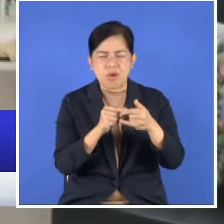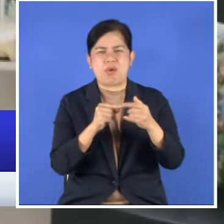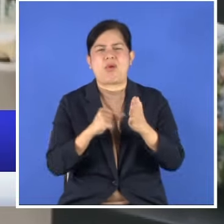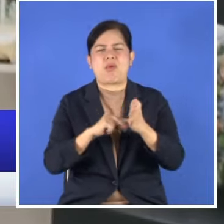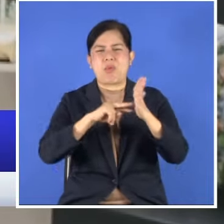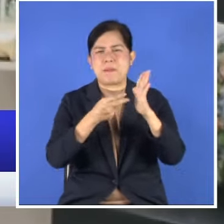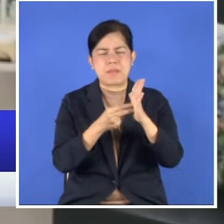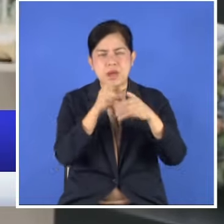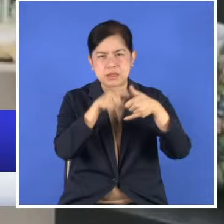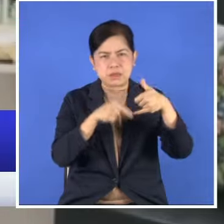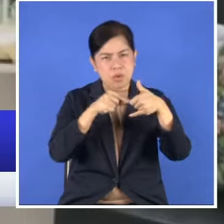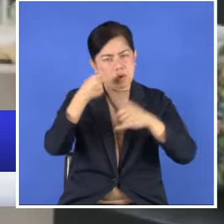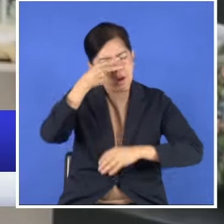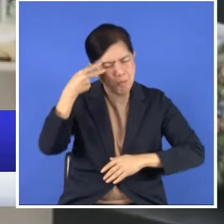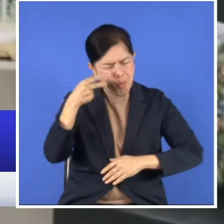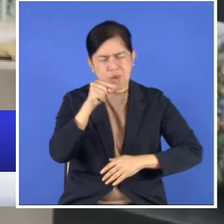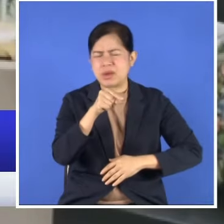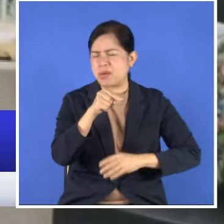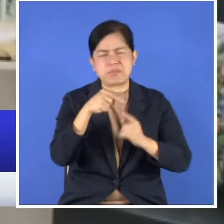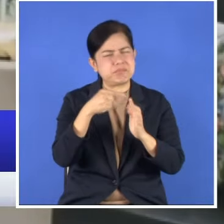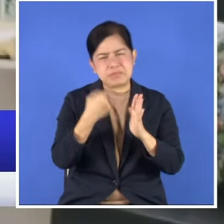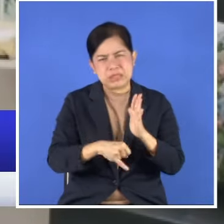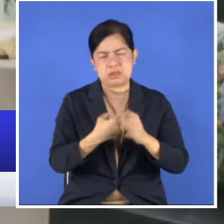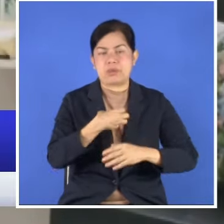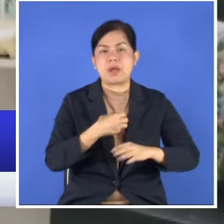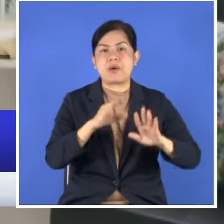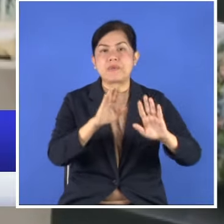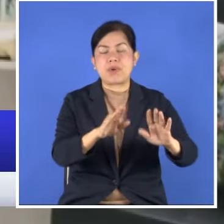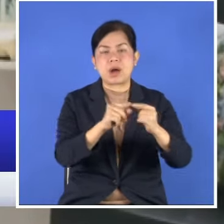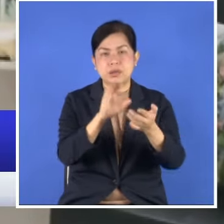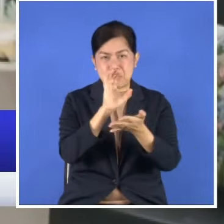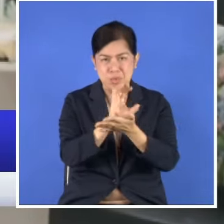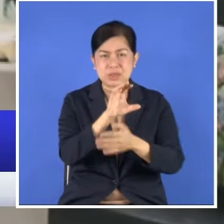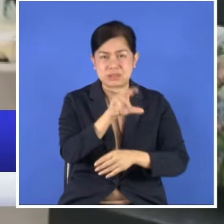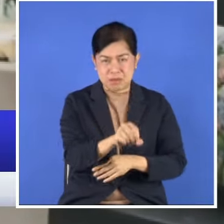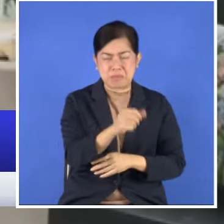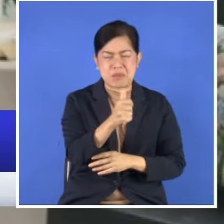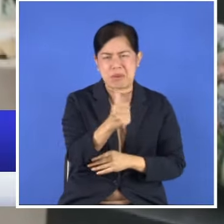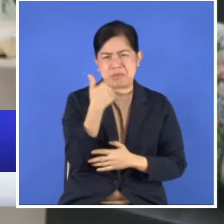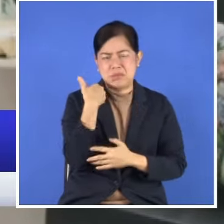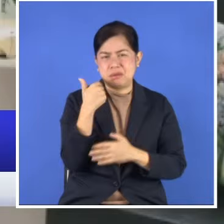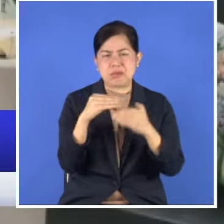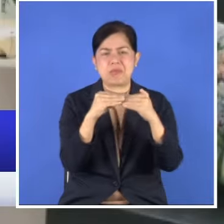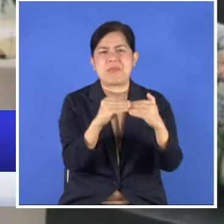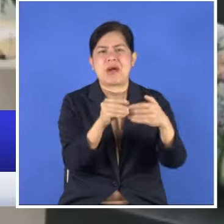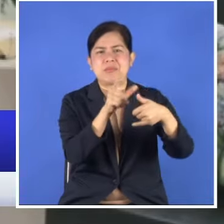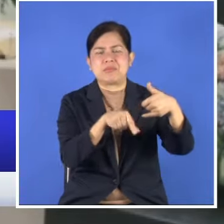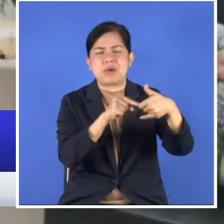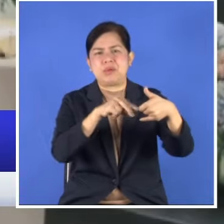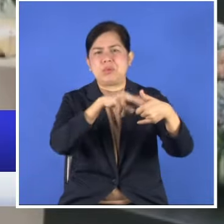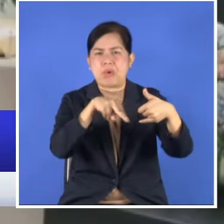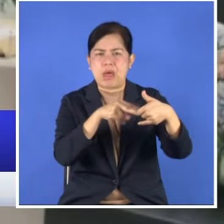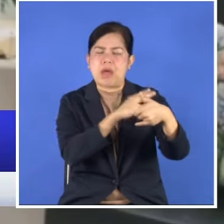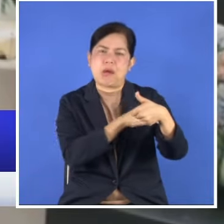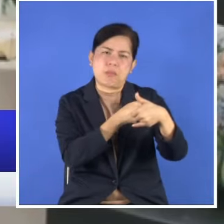รายต่อสังคมมากอยากให้ตำรวจอะค่ะช่วยจับไปเถอะเอาไปจะเอาไปบำบัดหรือจะเอาไปดำเนินการอะไรยังไงควรจะต้